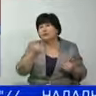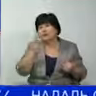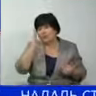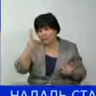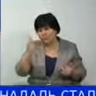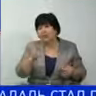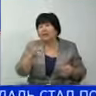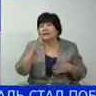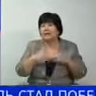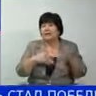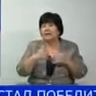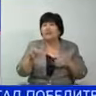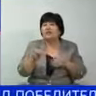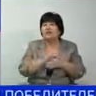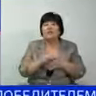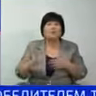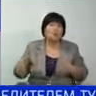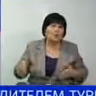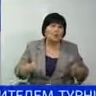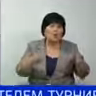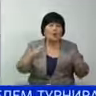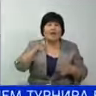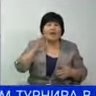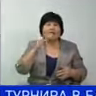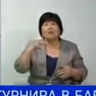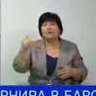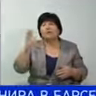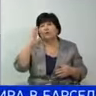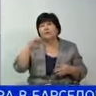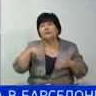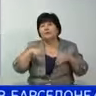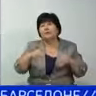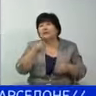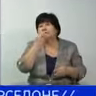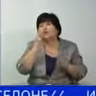будет уделено строительству и ремонту дорог. На левобережье планируется построить